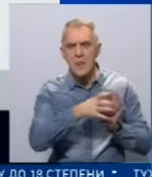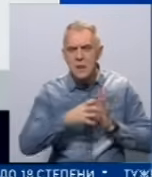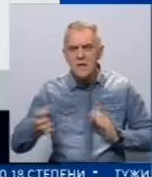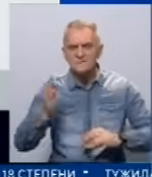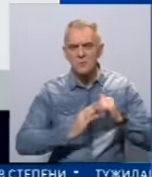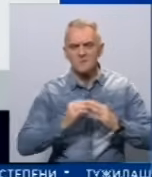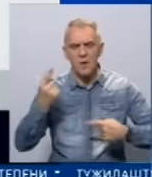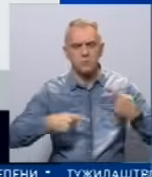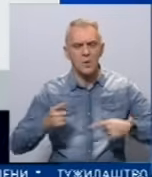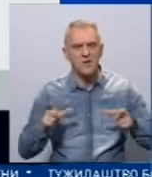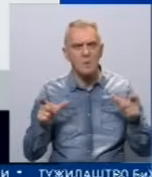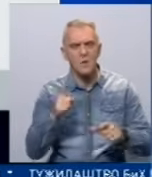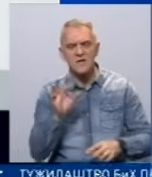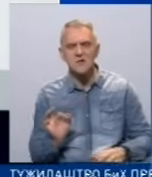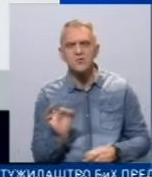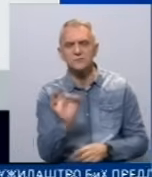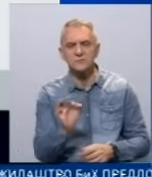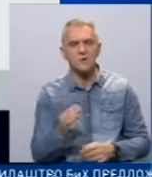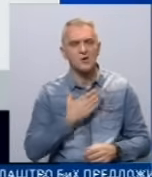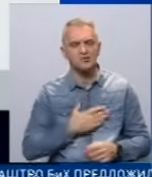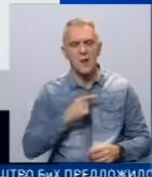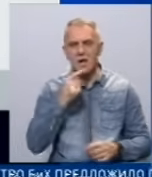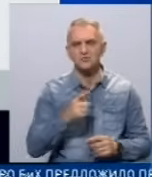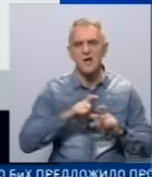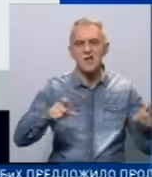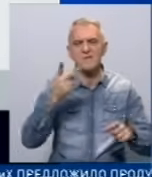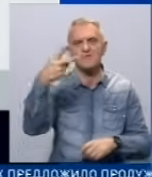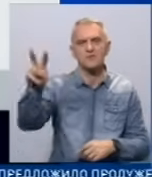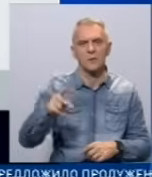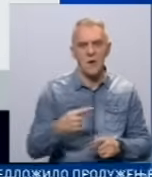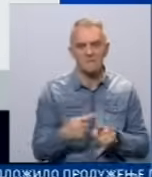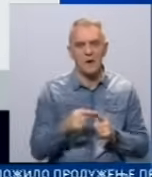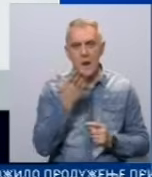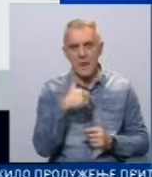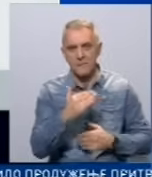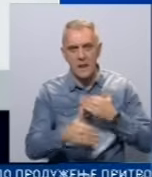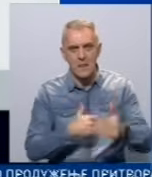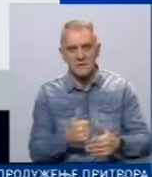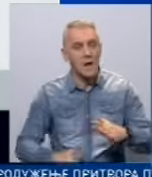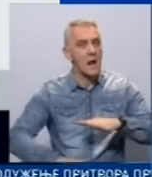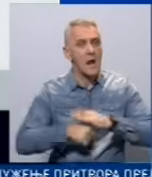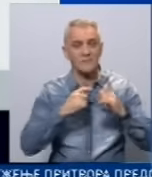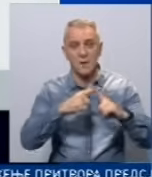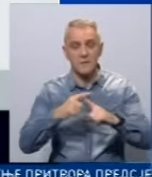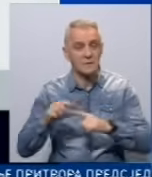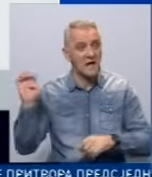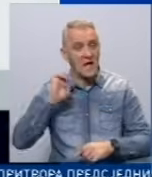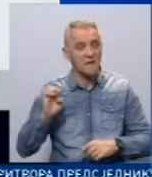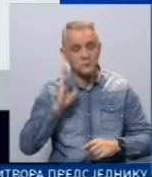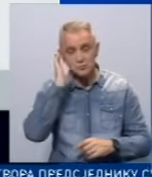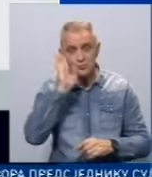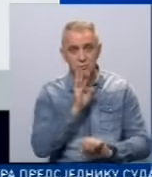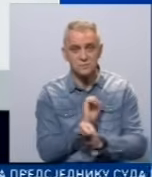praktikuje politiku blokade i ucjene dok nastoji okriviti druge za nedostatak napretka. Glavna prepreka evropskoj budućnosti Bosne